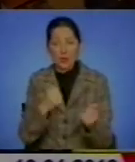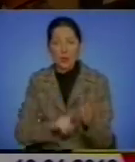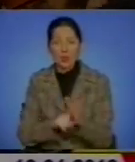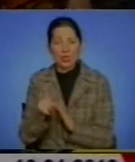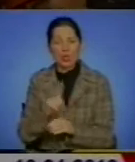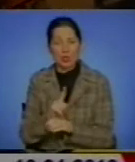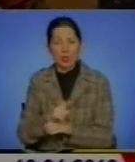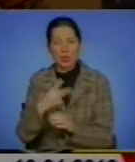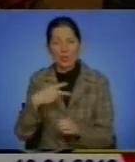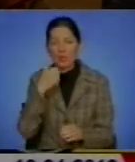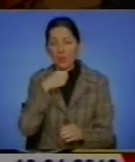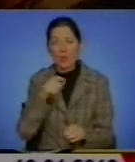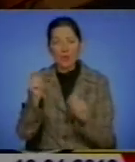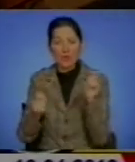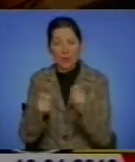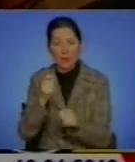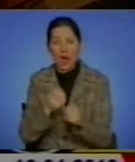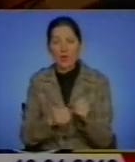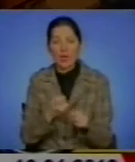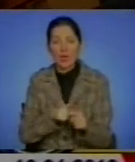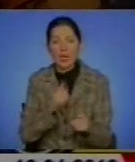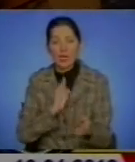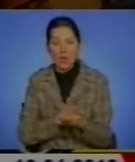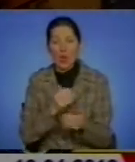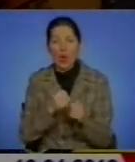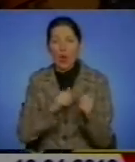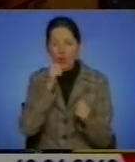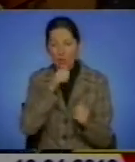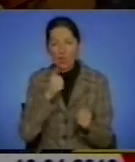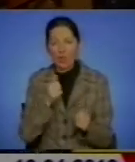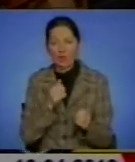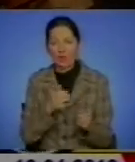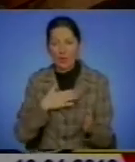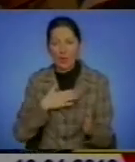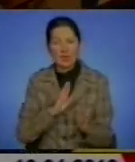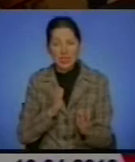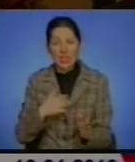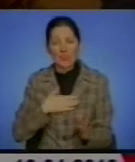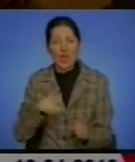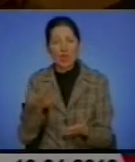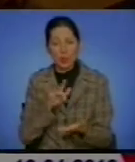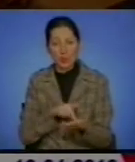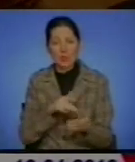з року в рік систематично і не лише в нашому місті, а й в інших містах. Він є таким